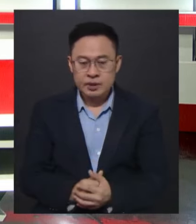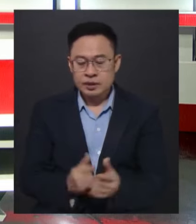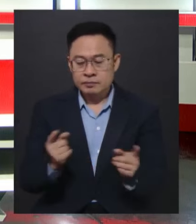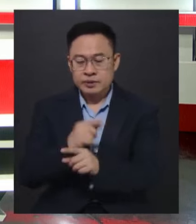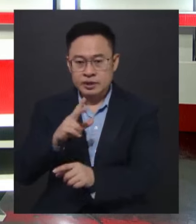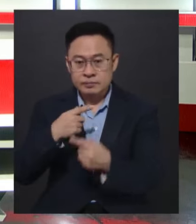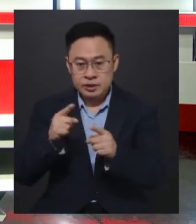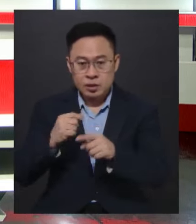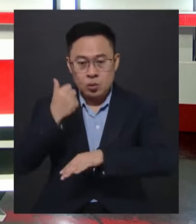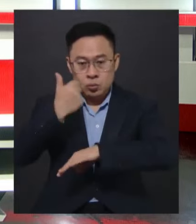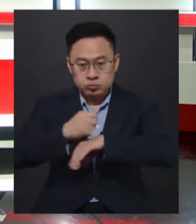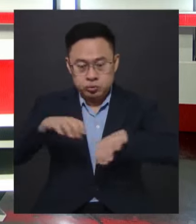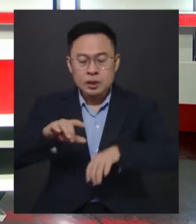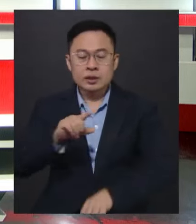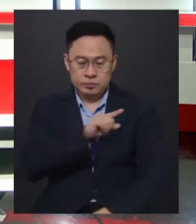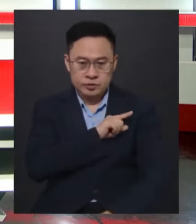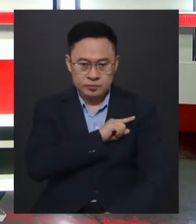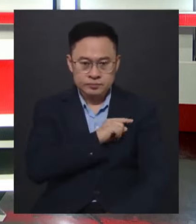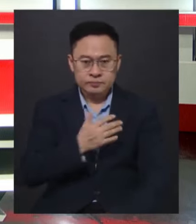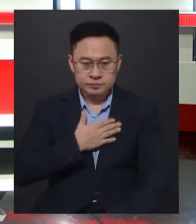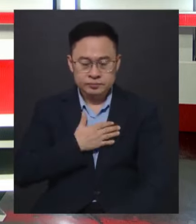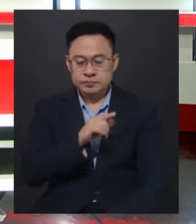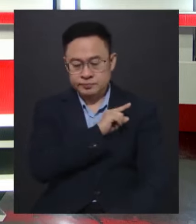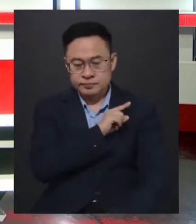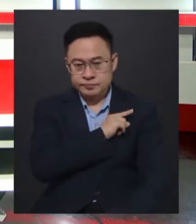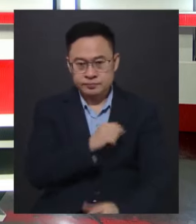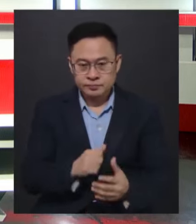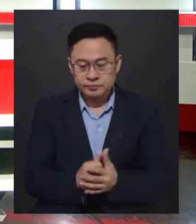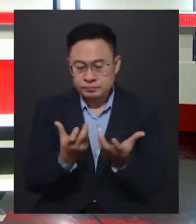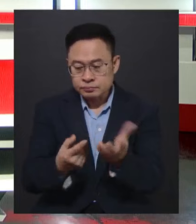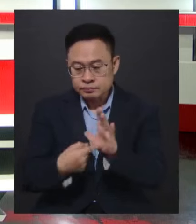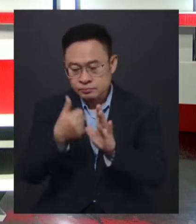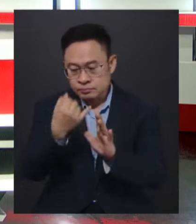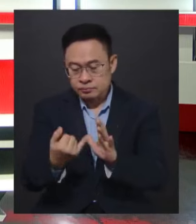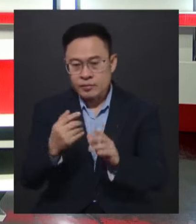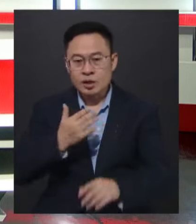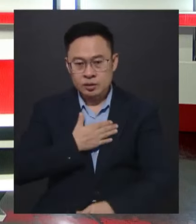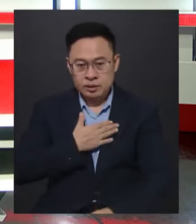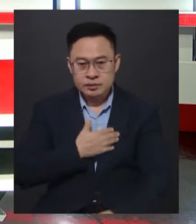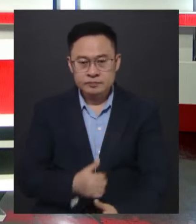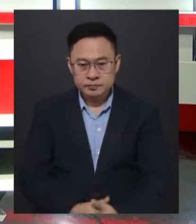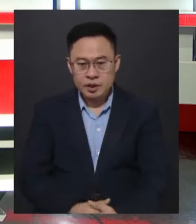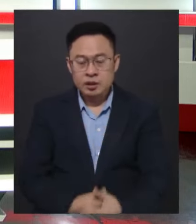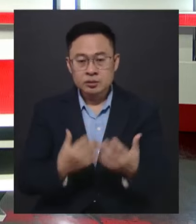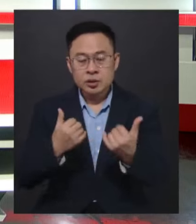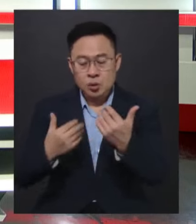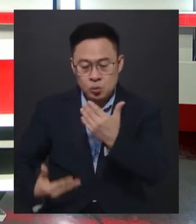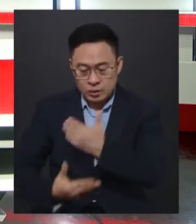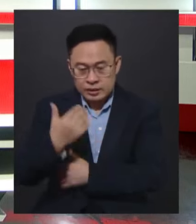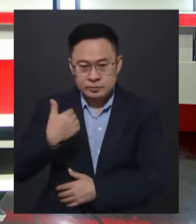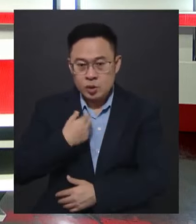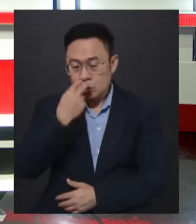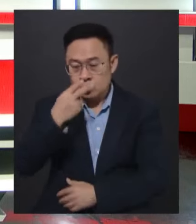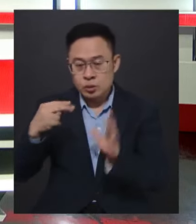ชัดเจนนะครับว่าเอาล่ะทั้งหมดทั้งมวลมันอยู่ที่ตัวเขาเลยผลงานจะเป็นคำตอบโดยเฉพาะเรายังไม่หมดโอกาสในการเข้ารอบดัง